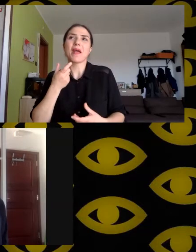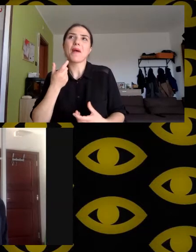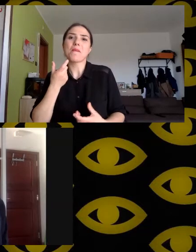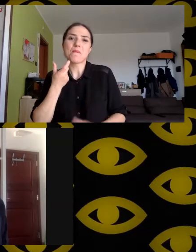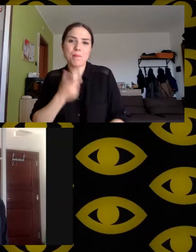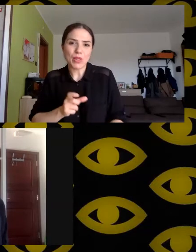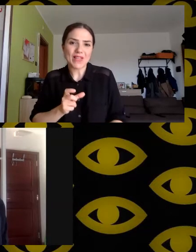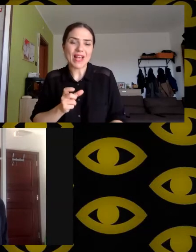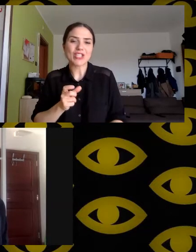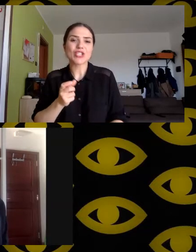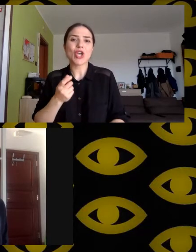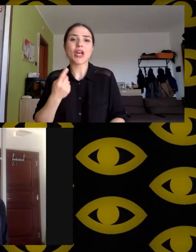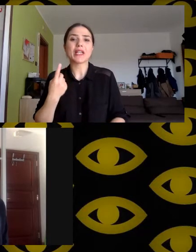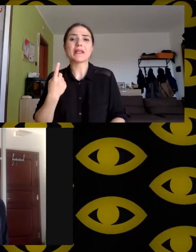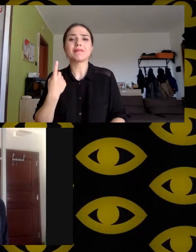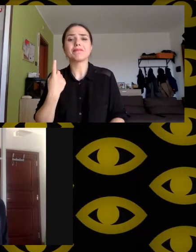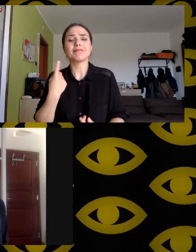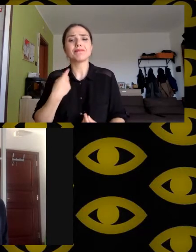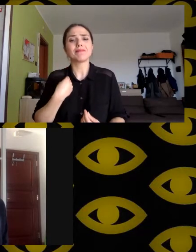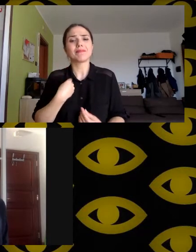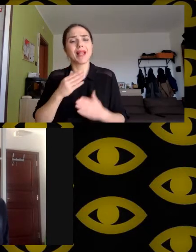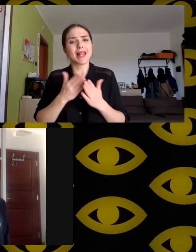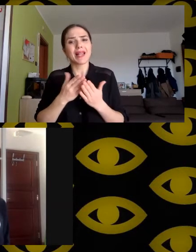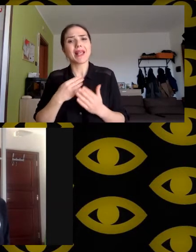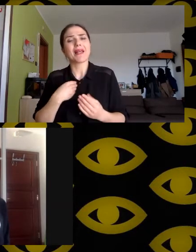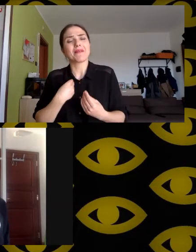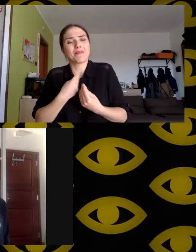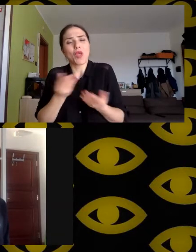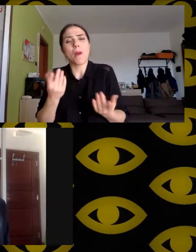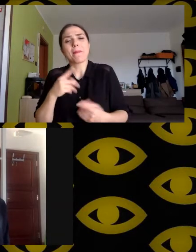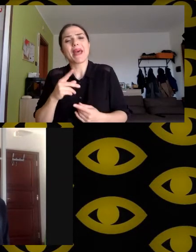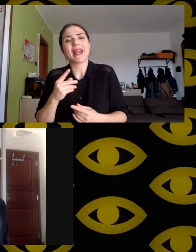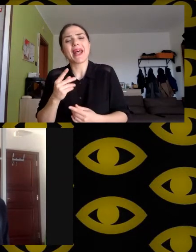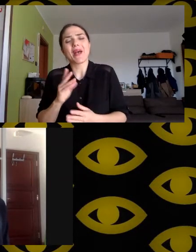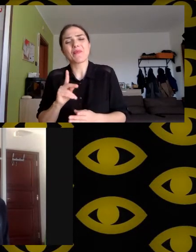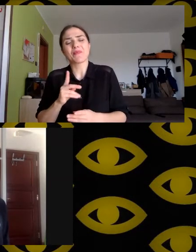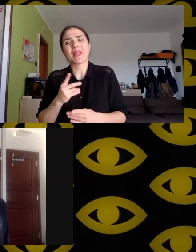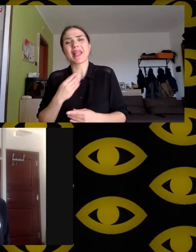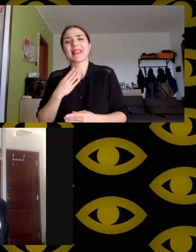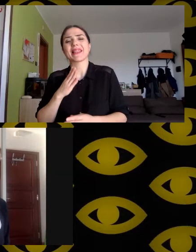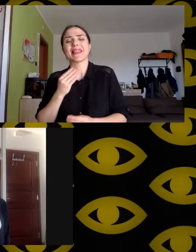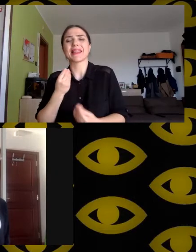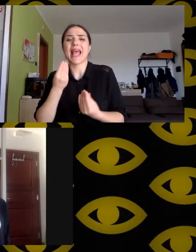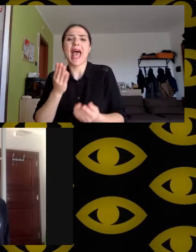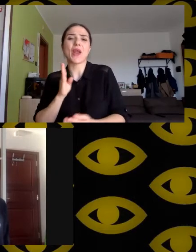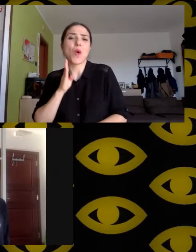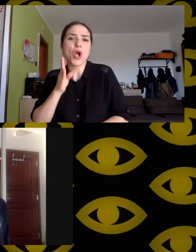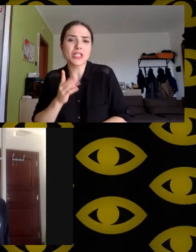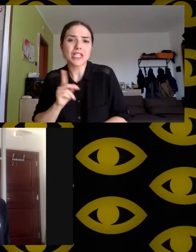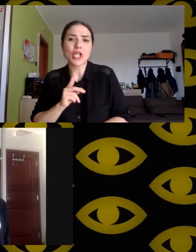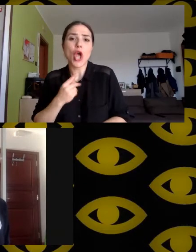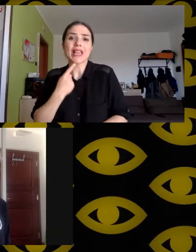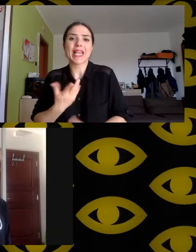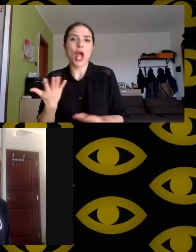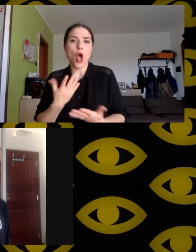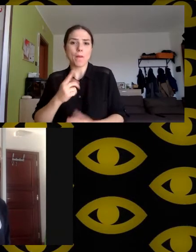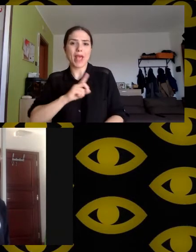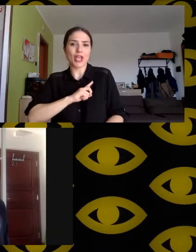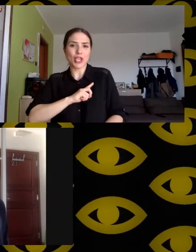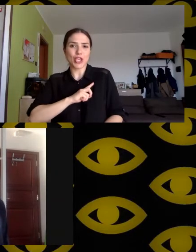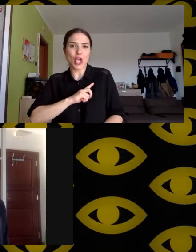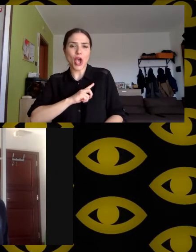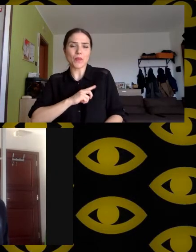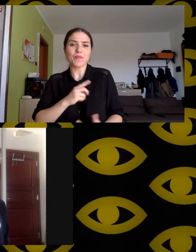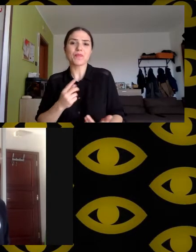queste 12 parole e trovare il loro metodo. Ma non sarò io a dire come si fa, però si può fare. E